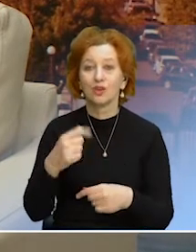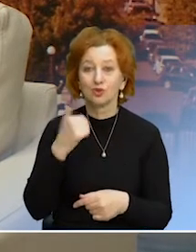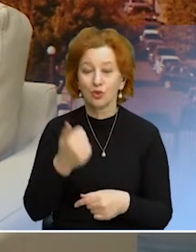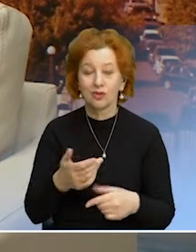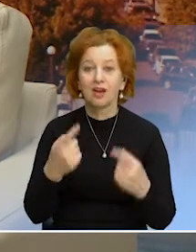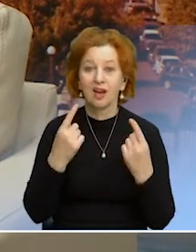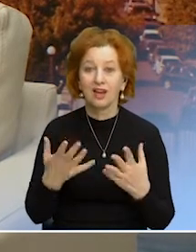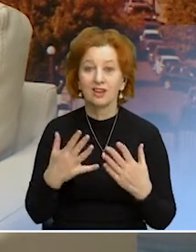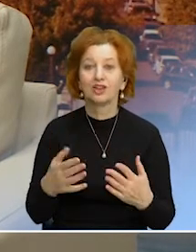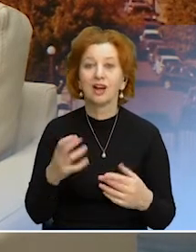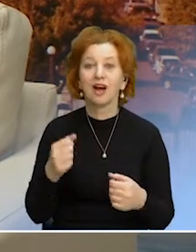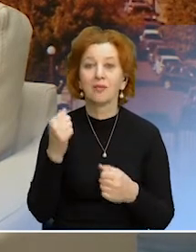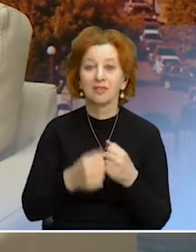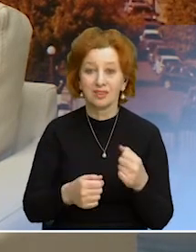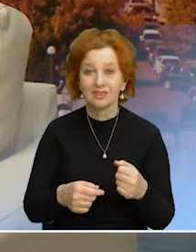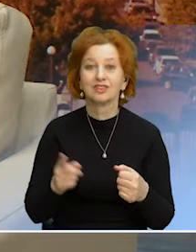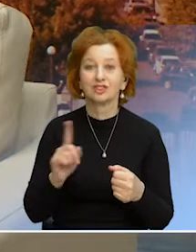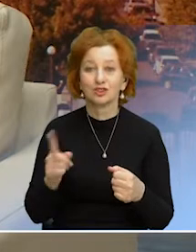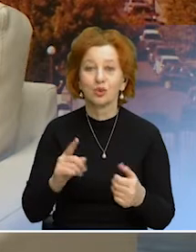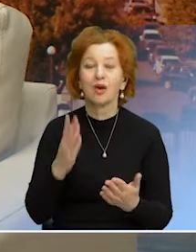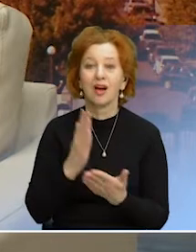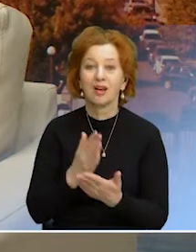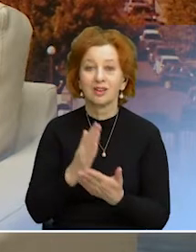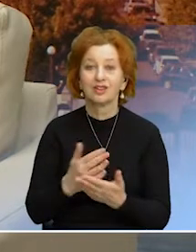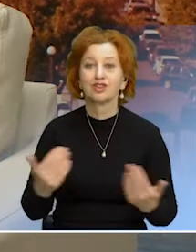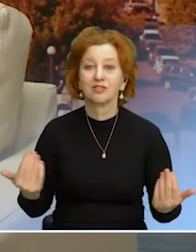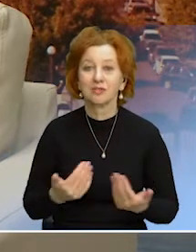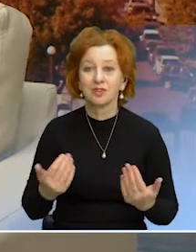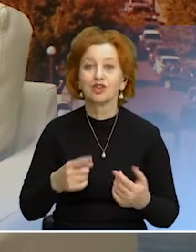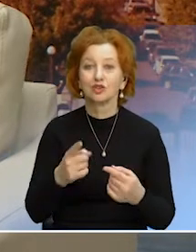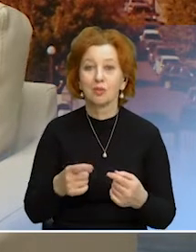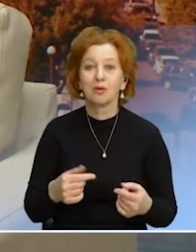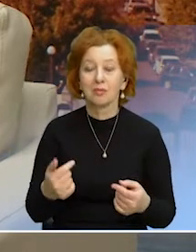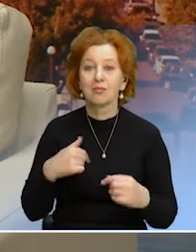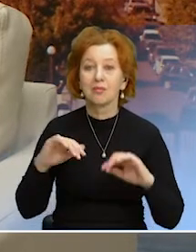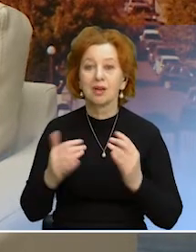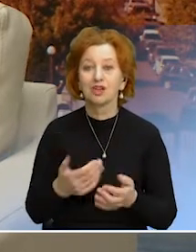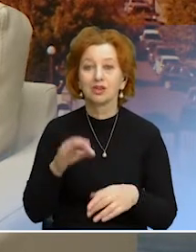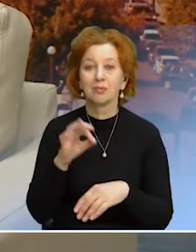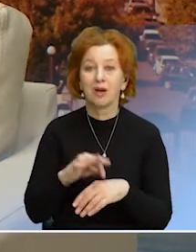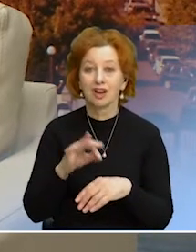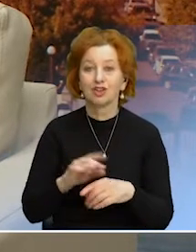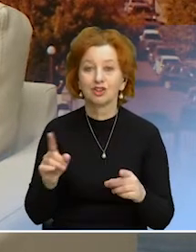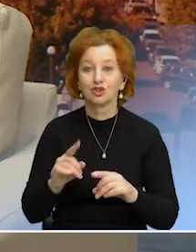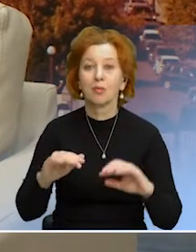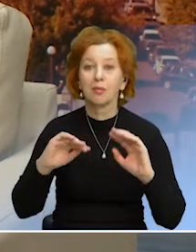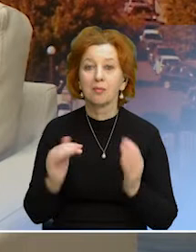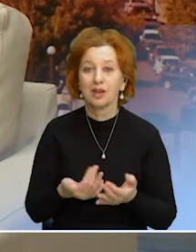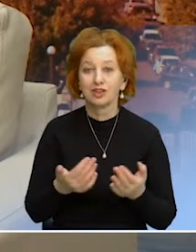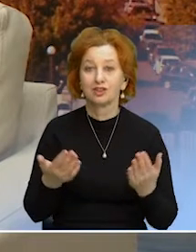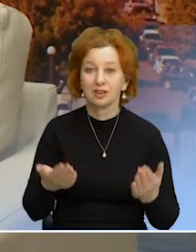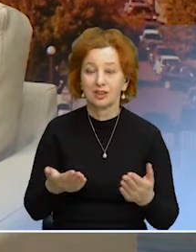следующий год, конечно, как мы всегда говорим, был лучше предыдущего, чтобы мы меньше болели, чтобы у нас было